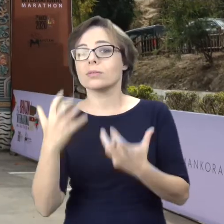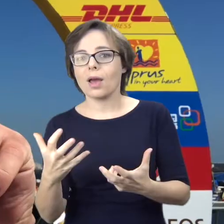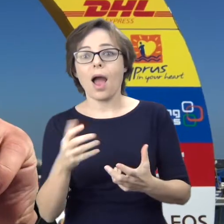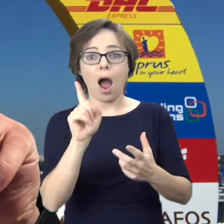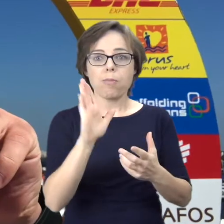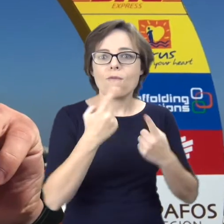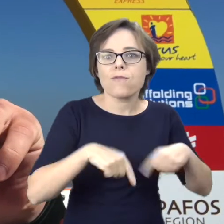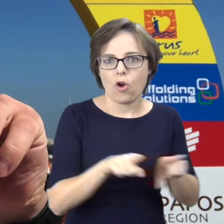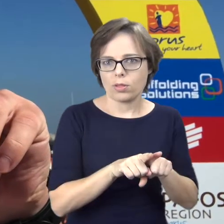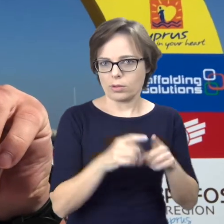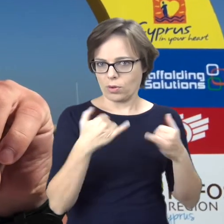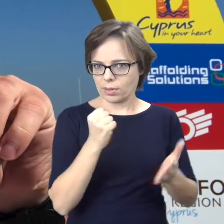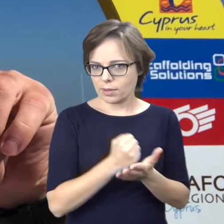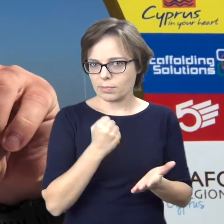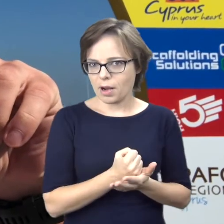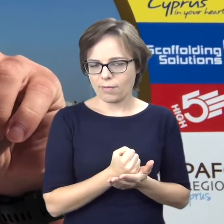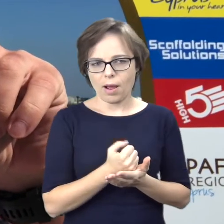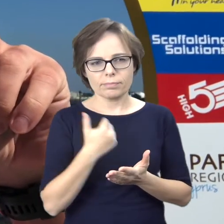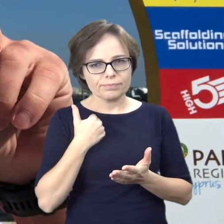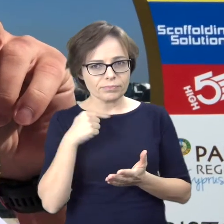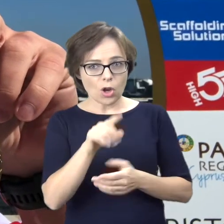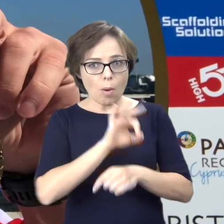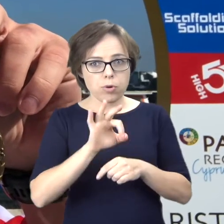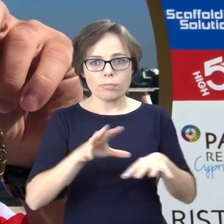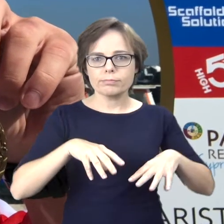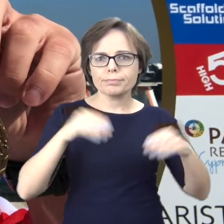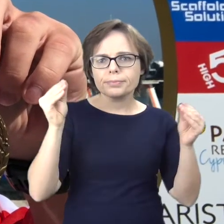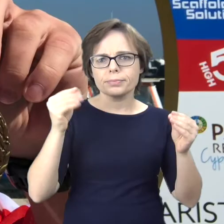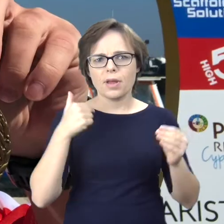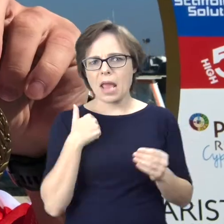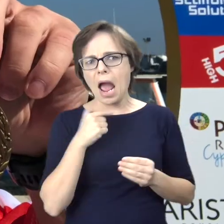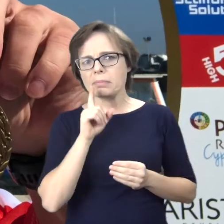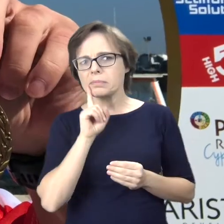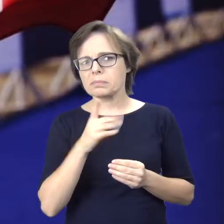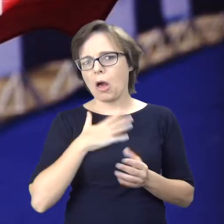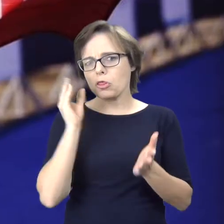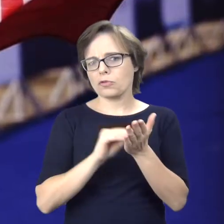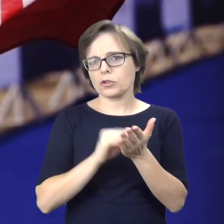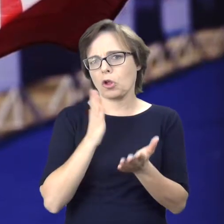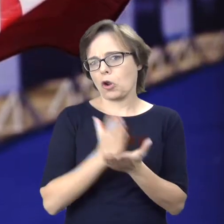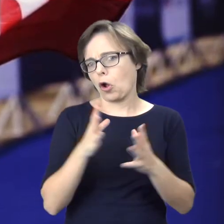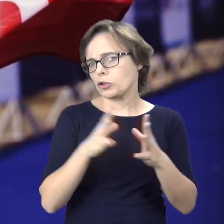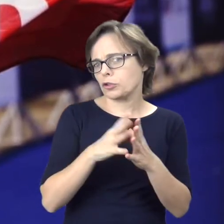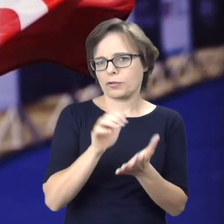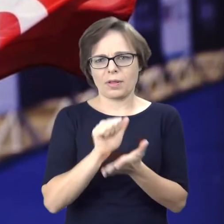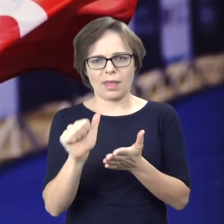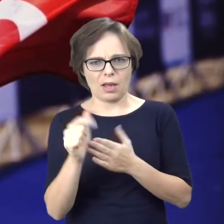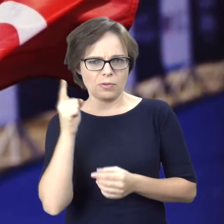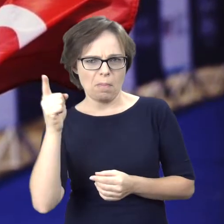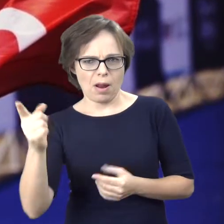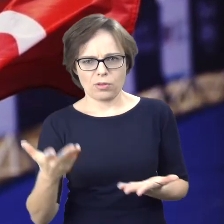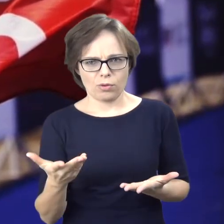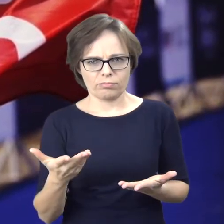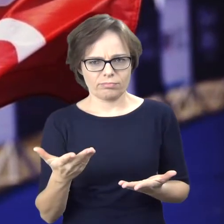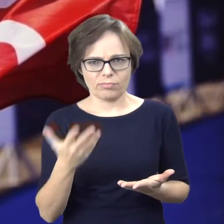różne rzeczy. I w momencie, kiedy ja zaczynałem w ogóle ten projekt, ja miałem chyba 10 czy 11 maratonów na koncie, jak dobrze pamiętam, czyli doświadczenie, można